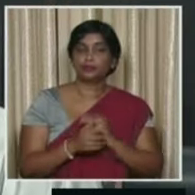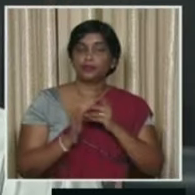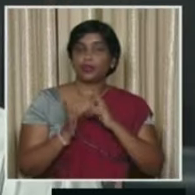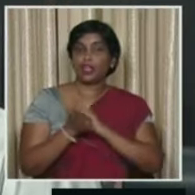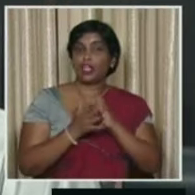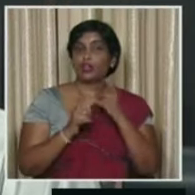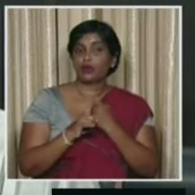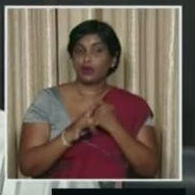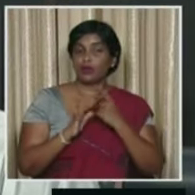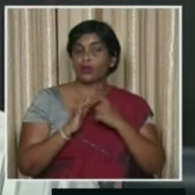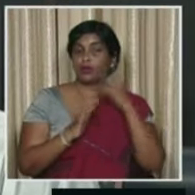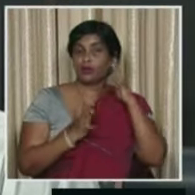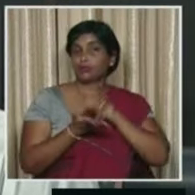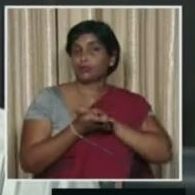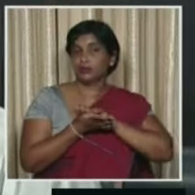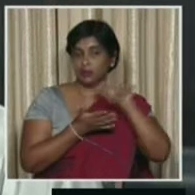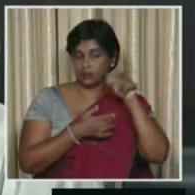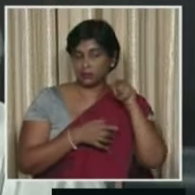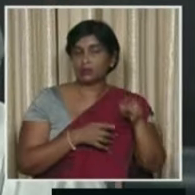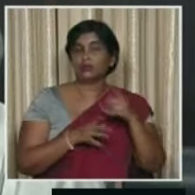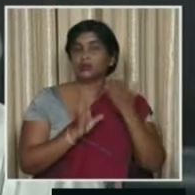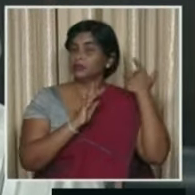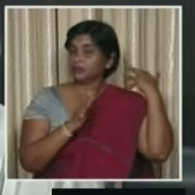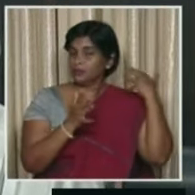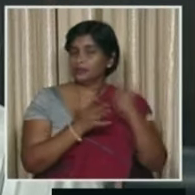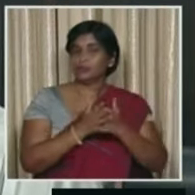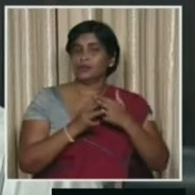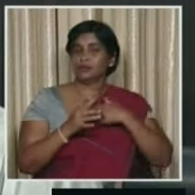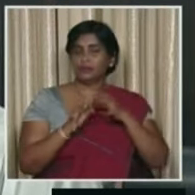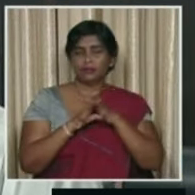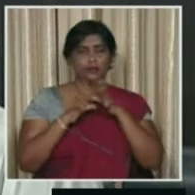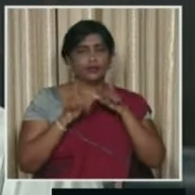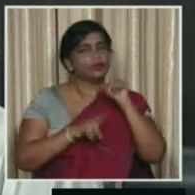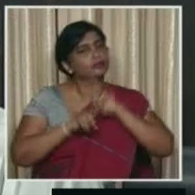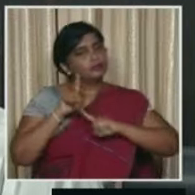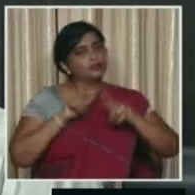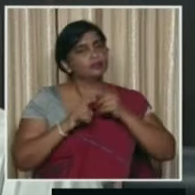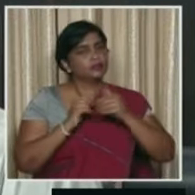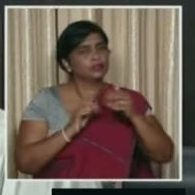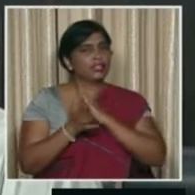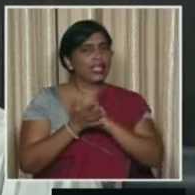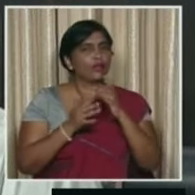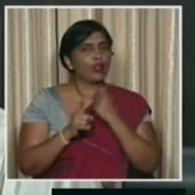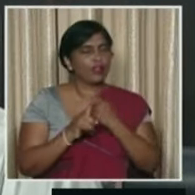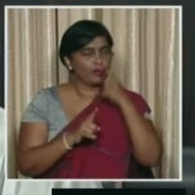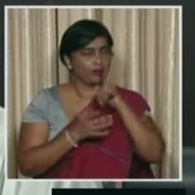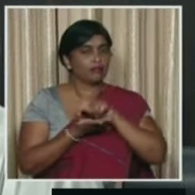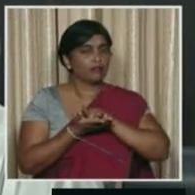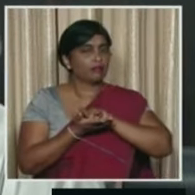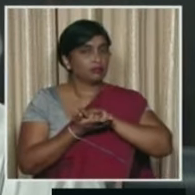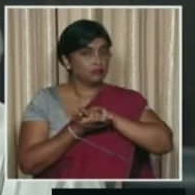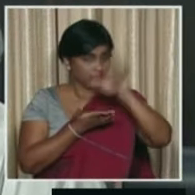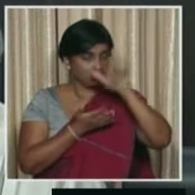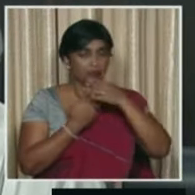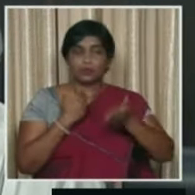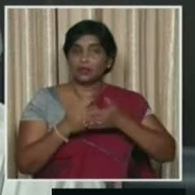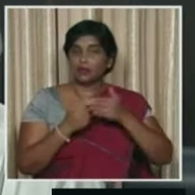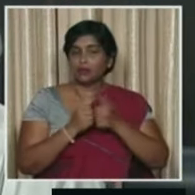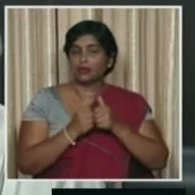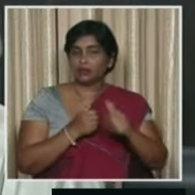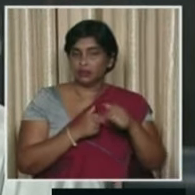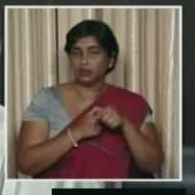හිඟුරක්ගොඩ ජාත්‍යන්තර ගුවන් තොටුපොළ කලක්තිසේ විවිධ පරිමාණයේ සාකච්ඡාද හිඟුරක්ගොඩ ජාත්‍යන්තර ගුවන් තොටුපොළ ඉදිකිරීමේ